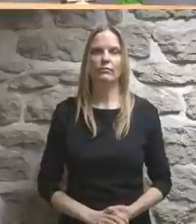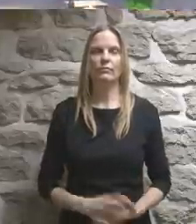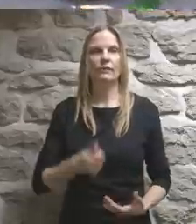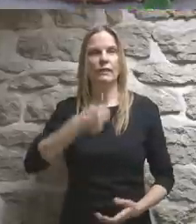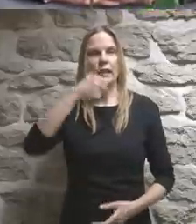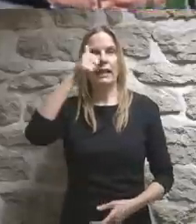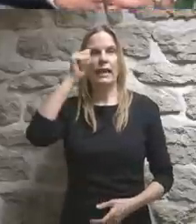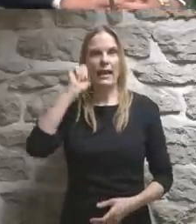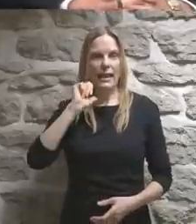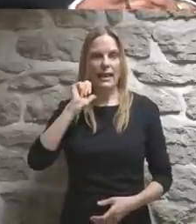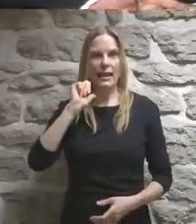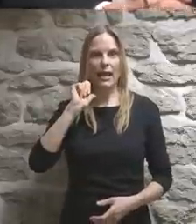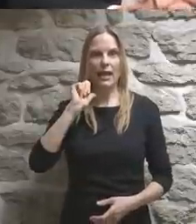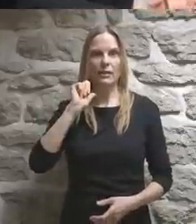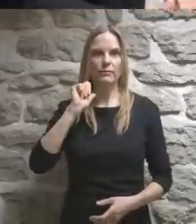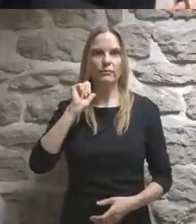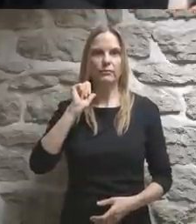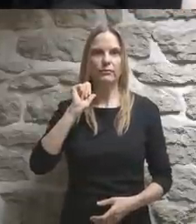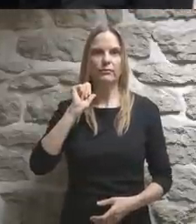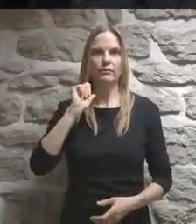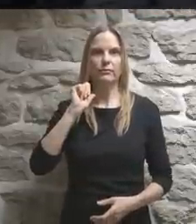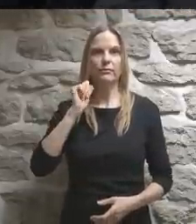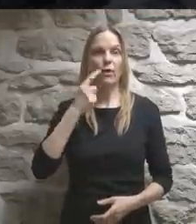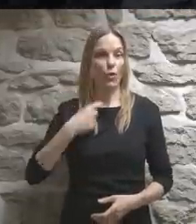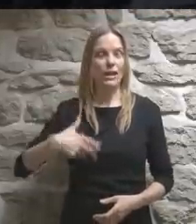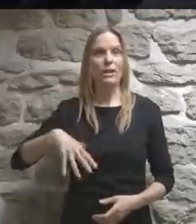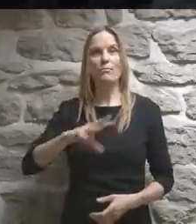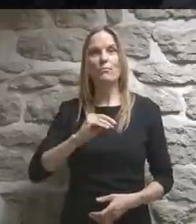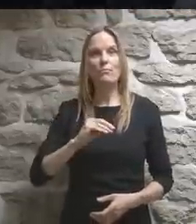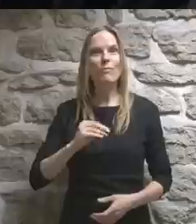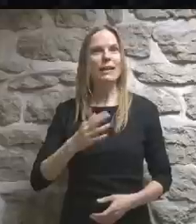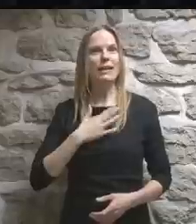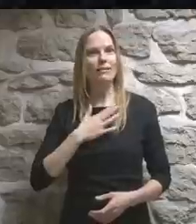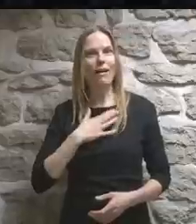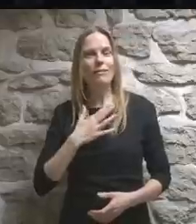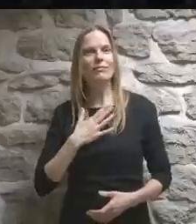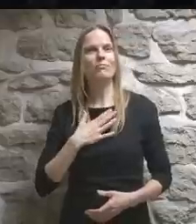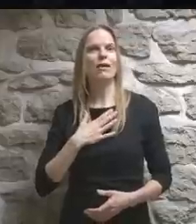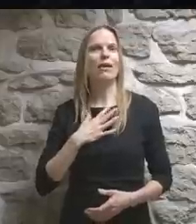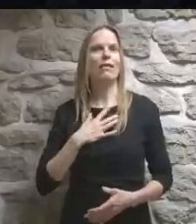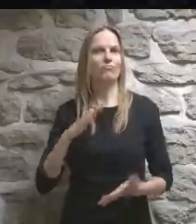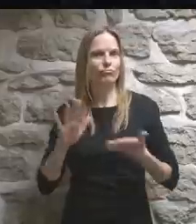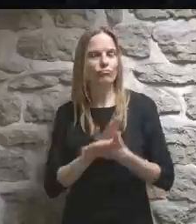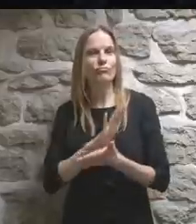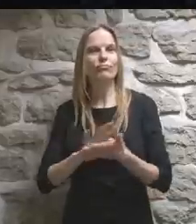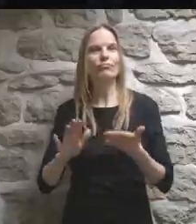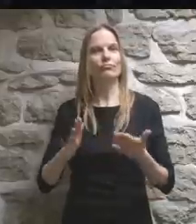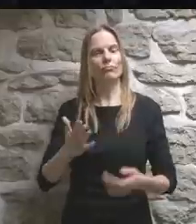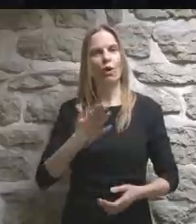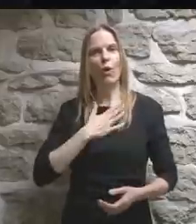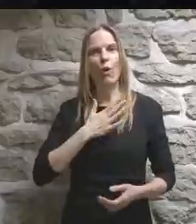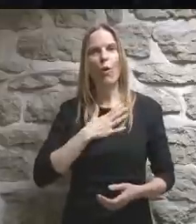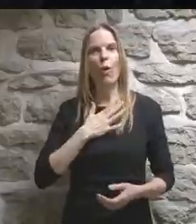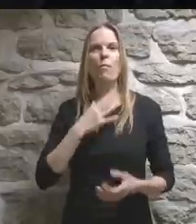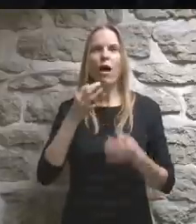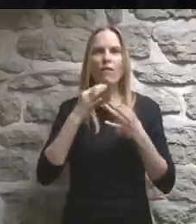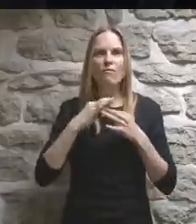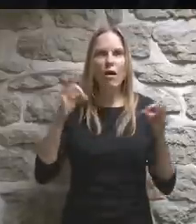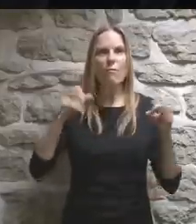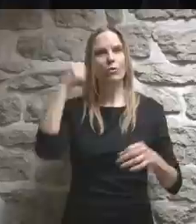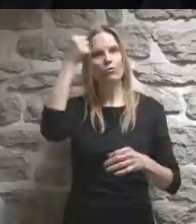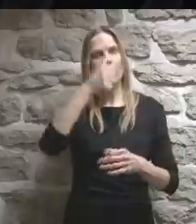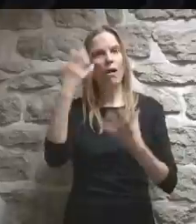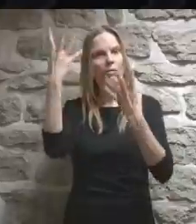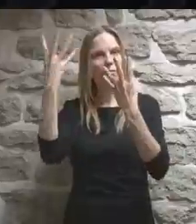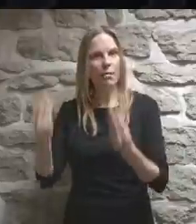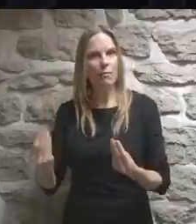Eile, kui meie tahtsime ja soovisime tähistada ja tähistasimegi oma vabaduse